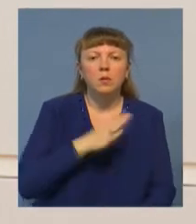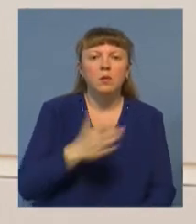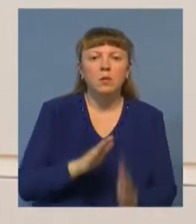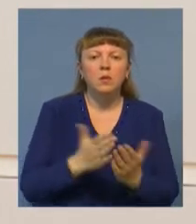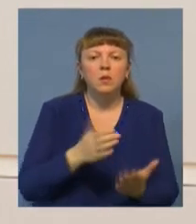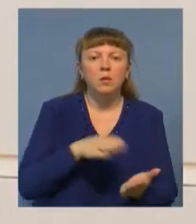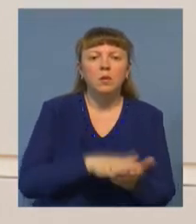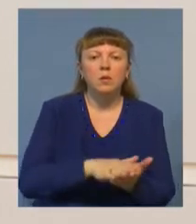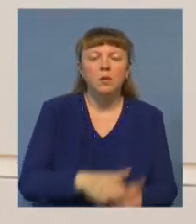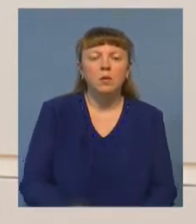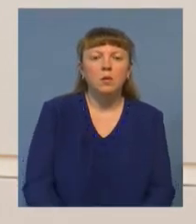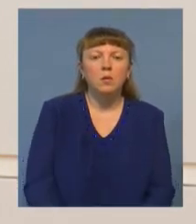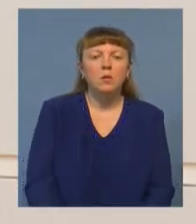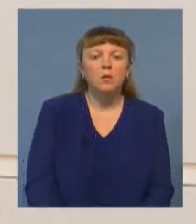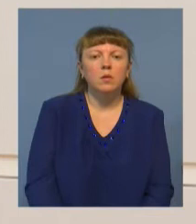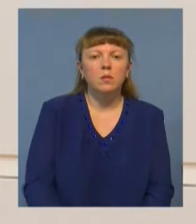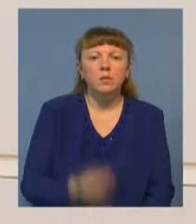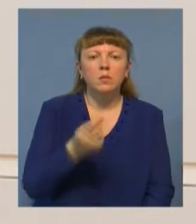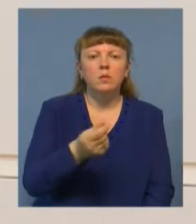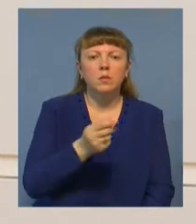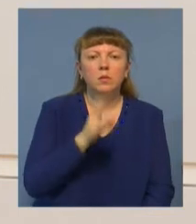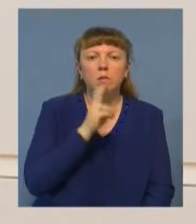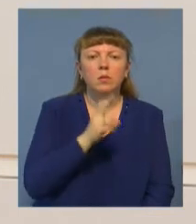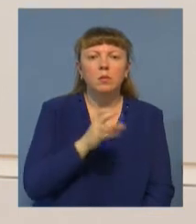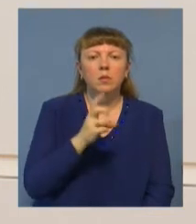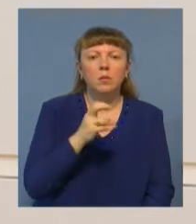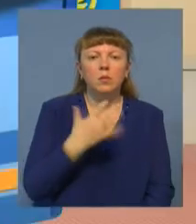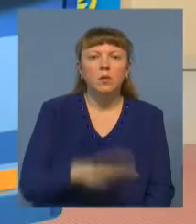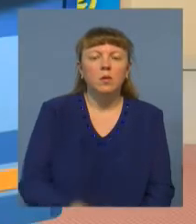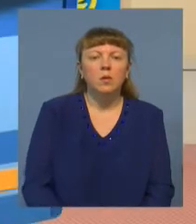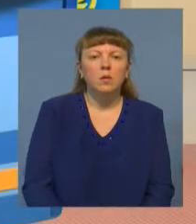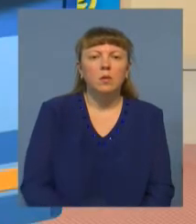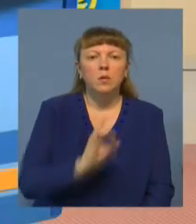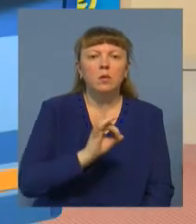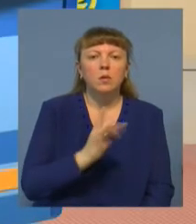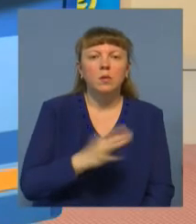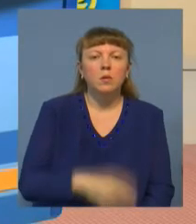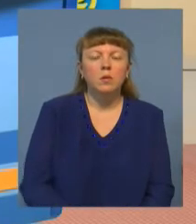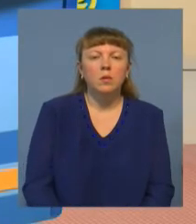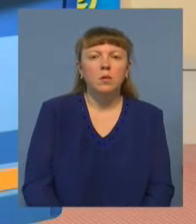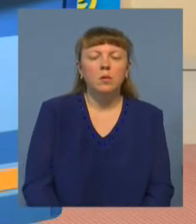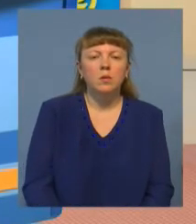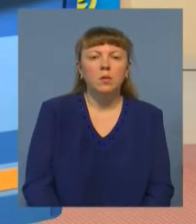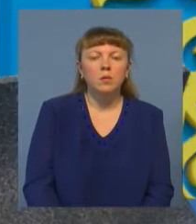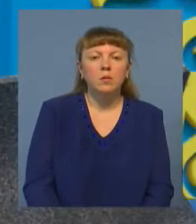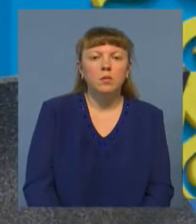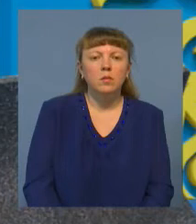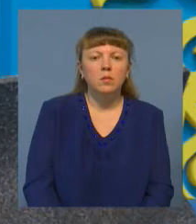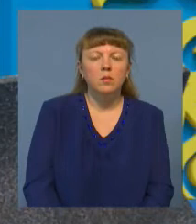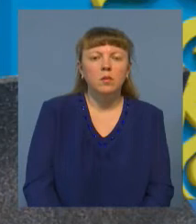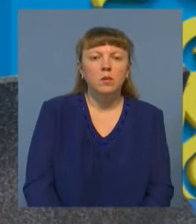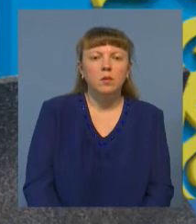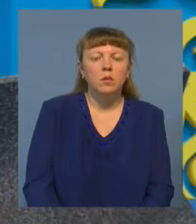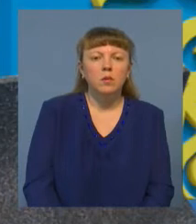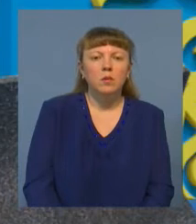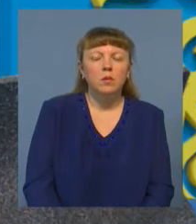архива и оплата государственной пошлины. Должна быть оплачена государственная. Государственная пошлина, когда человек